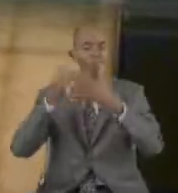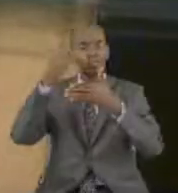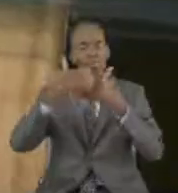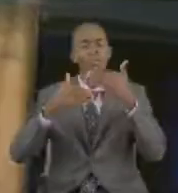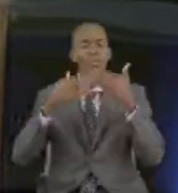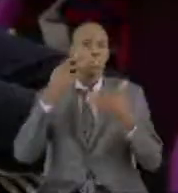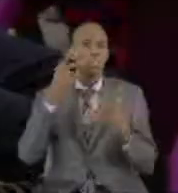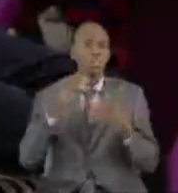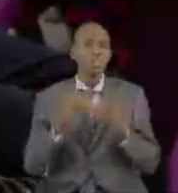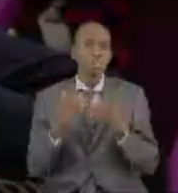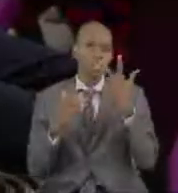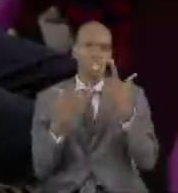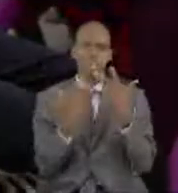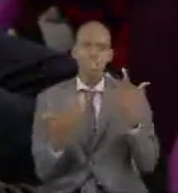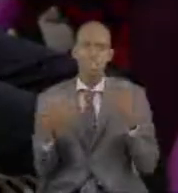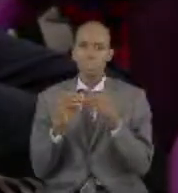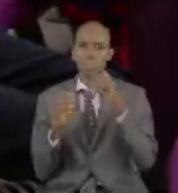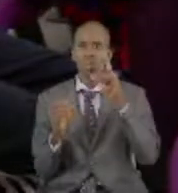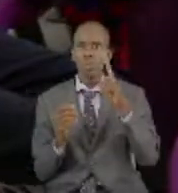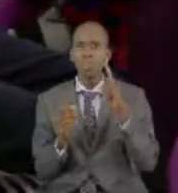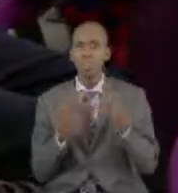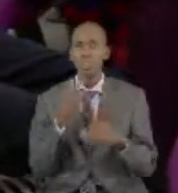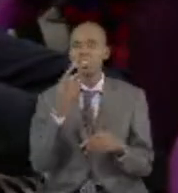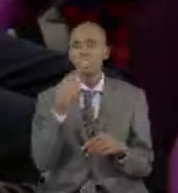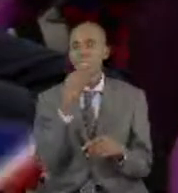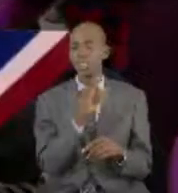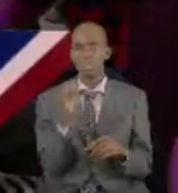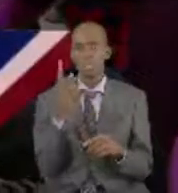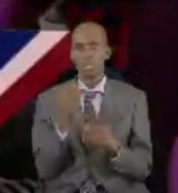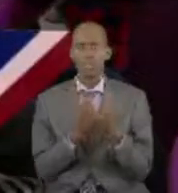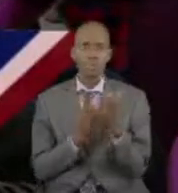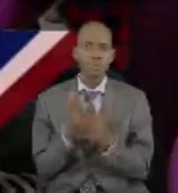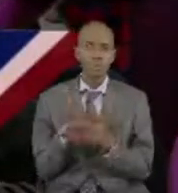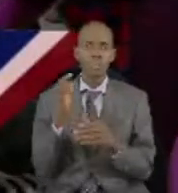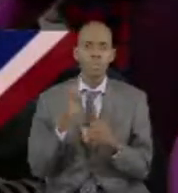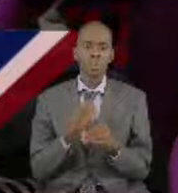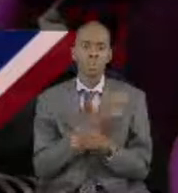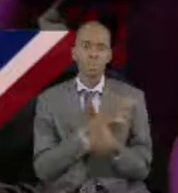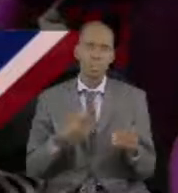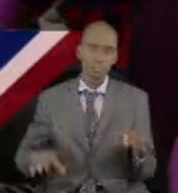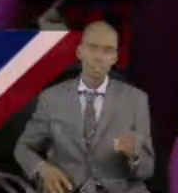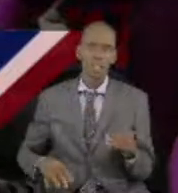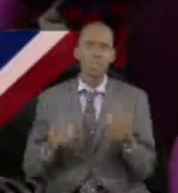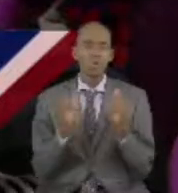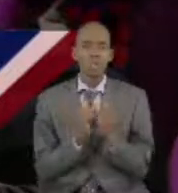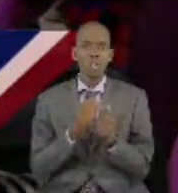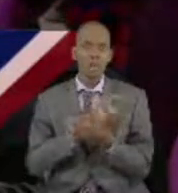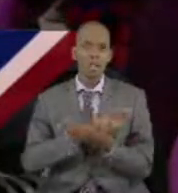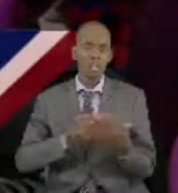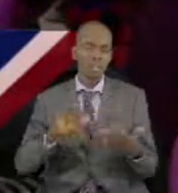Nous voyons trois éléments ici. Premièrement, c'est dire la vérité en Christ avec une